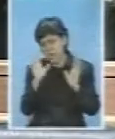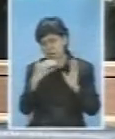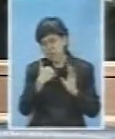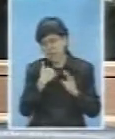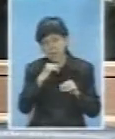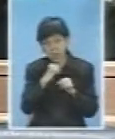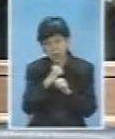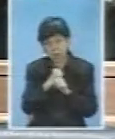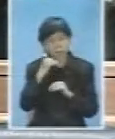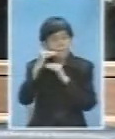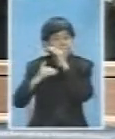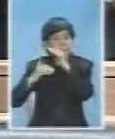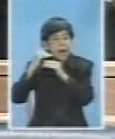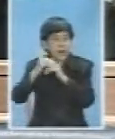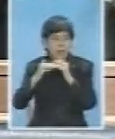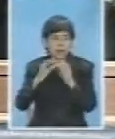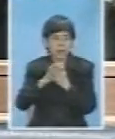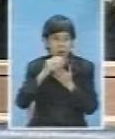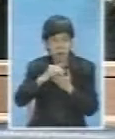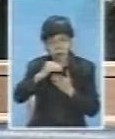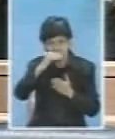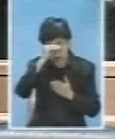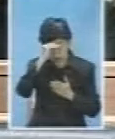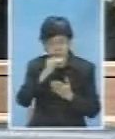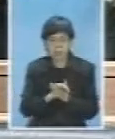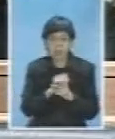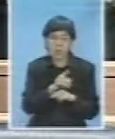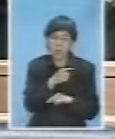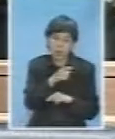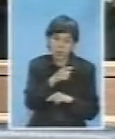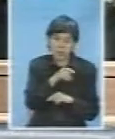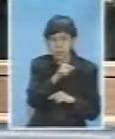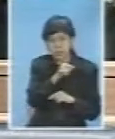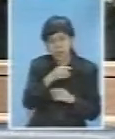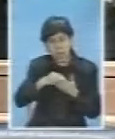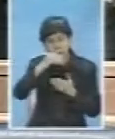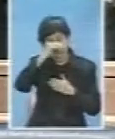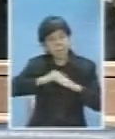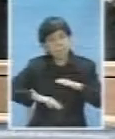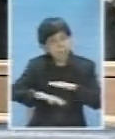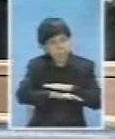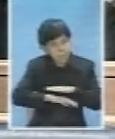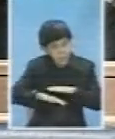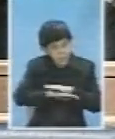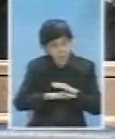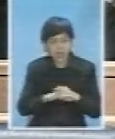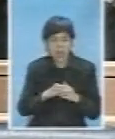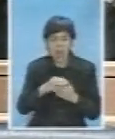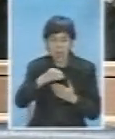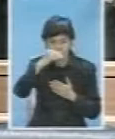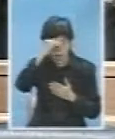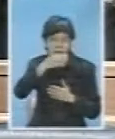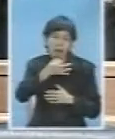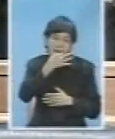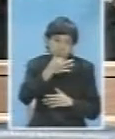ในเชิงของการที่จะพัฒนาคุณภาพของนักเรียนตั้งแต่ระดับประถมวัยการศึกษาขั้นพื้นฐานระดับอาชีวะที่จะ